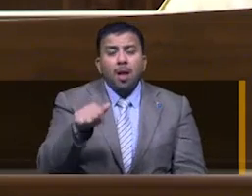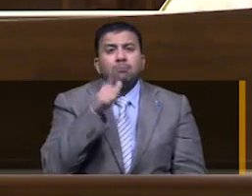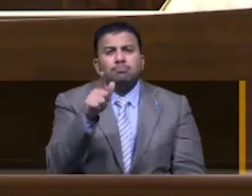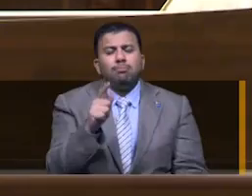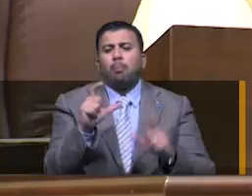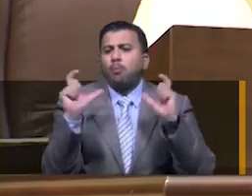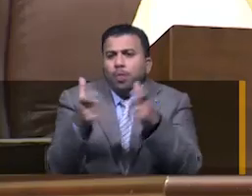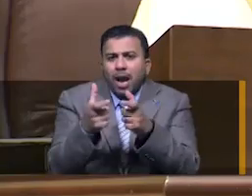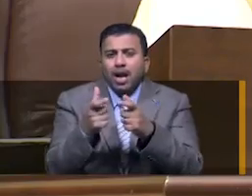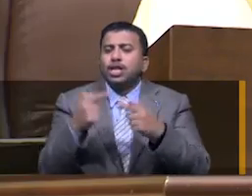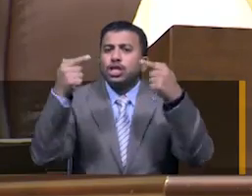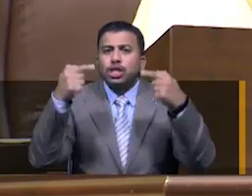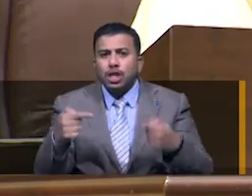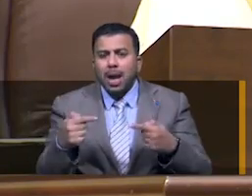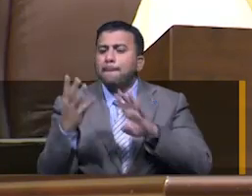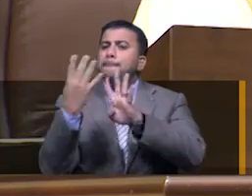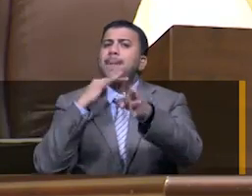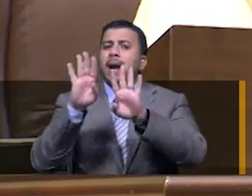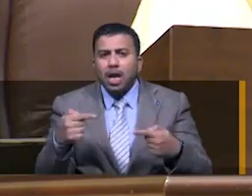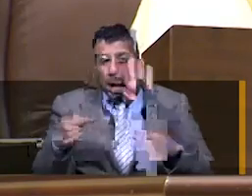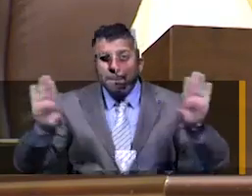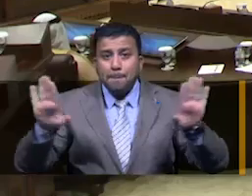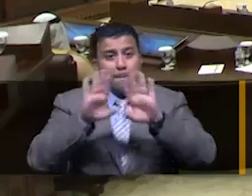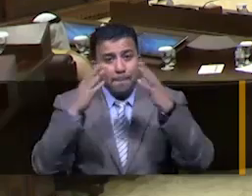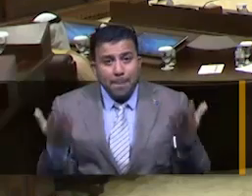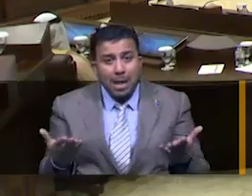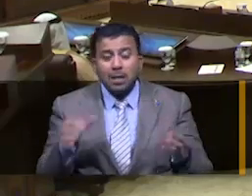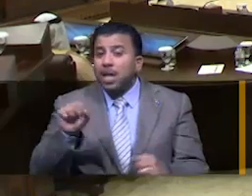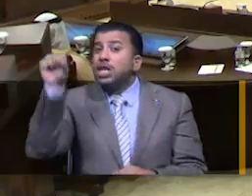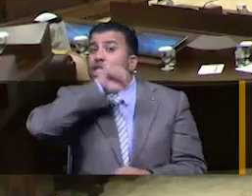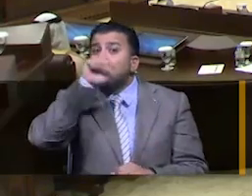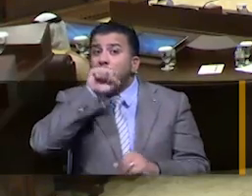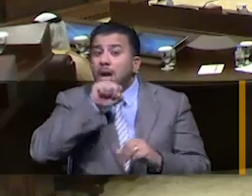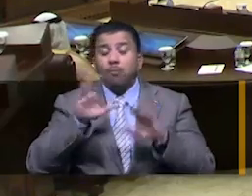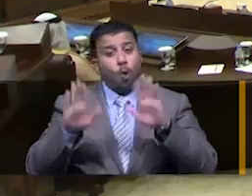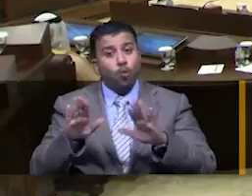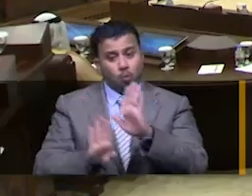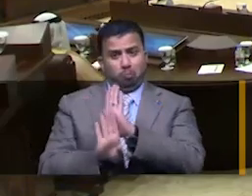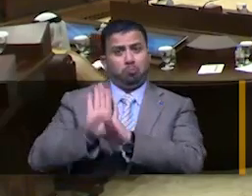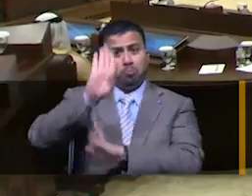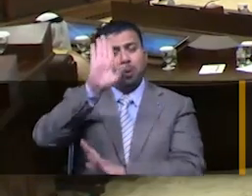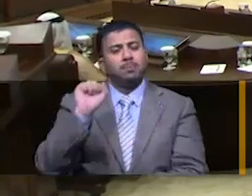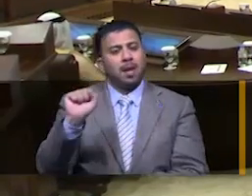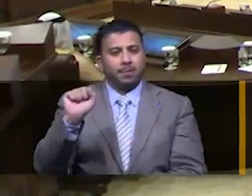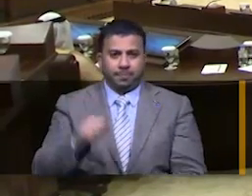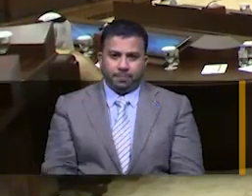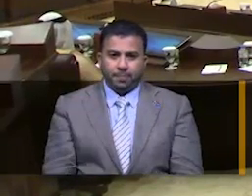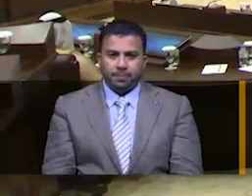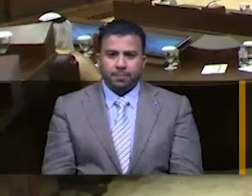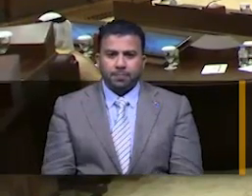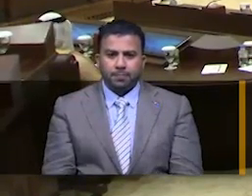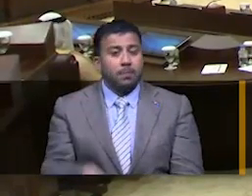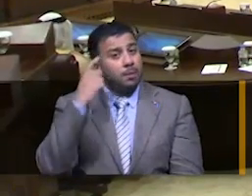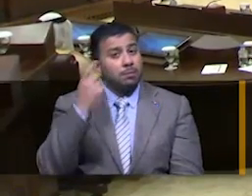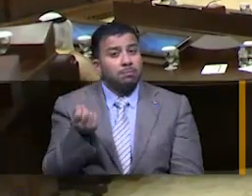ملتقيات شعرية ومهرجانات مسرحية تعزز مكانة الشارقة وحضورها في هذا المجال.